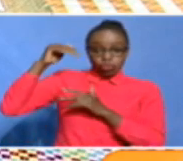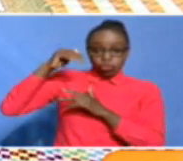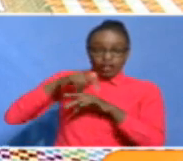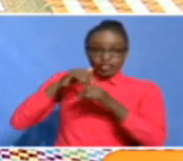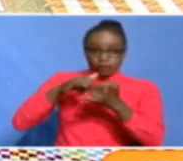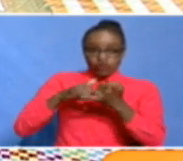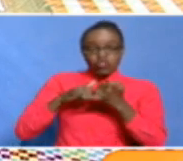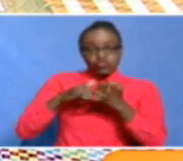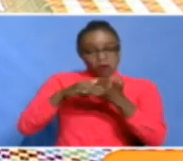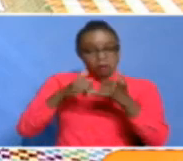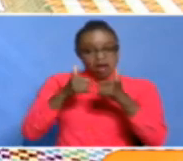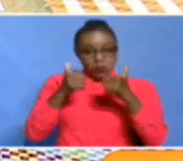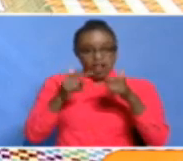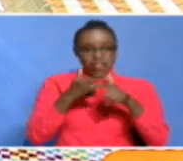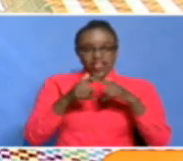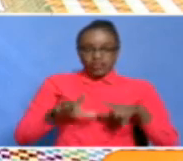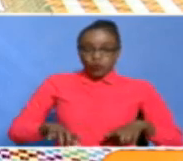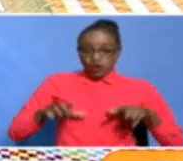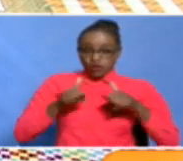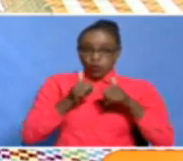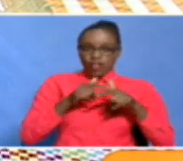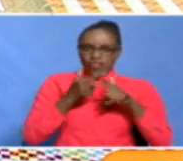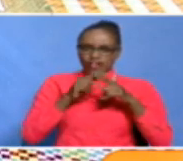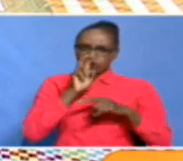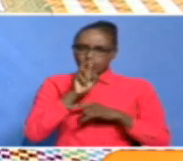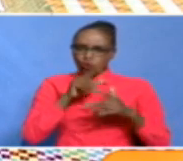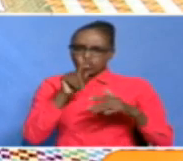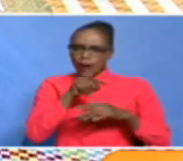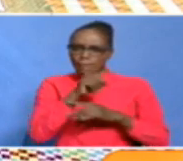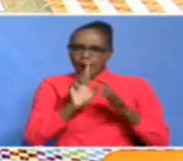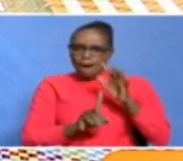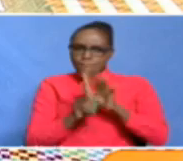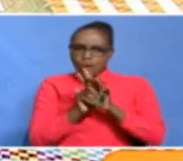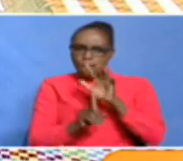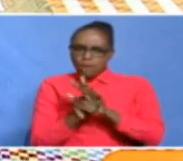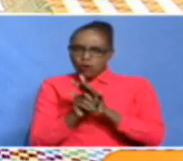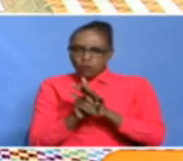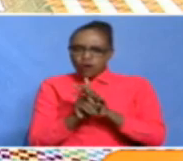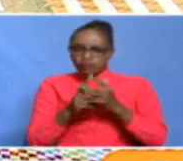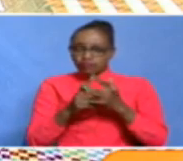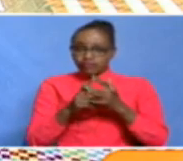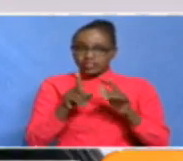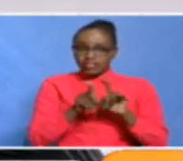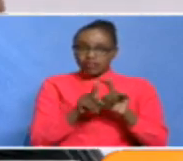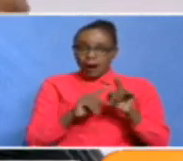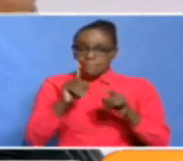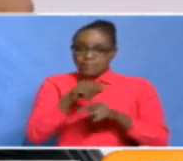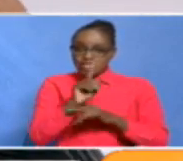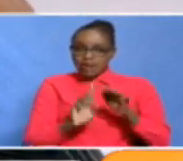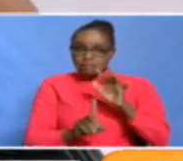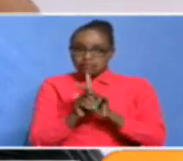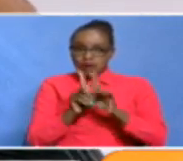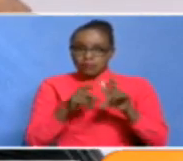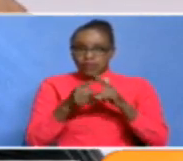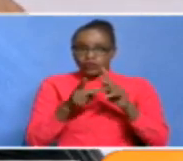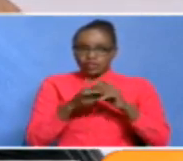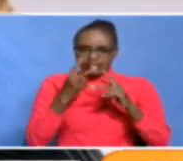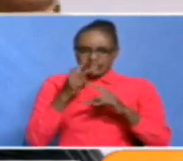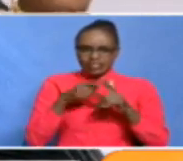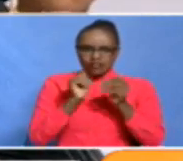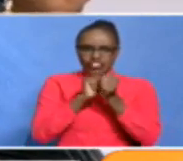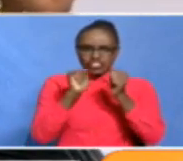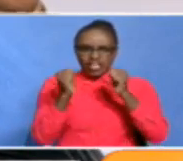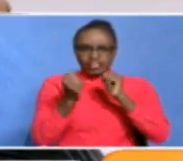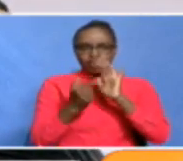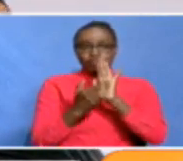wanapoana mtaoana vizuri, alafu mtakao utakuja kuona kwamba makosa yanatokea. Yale makosa yakitokea, ndio pale utakuta kwamba mtu ameanza kubadilika. Na